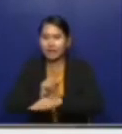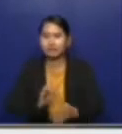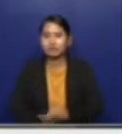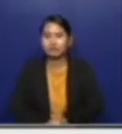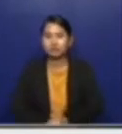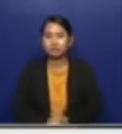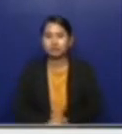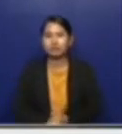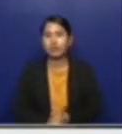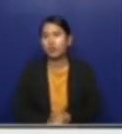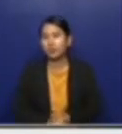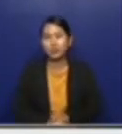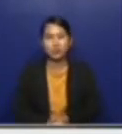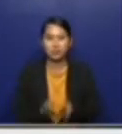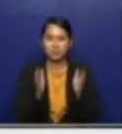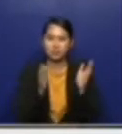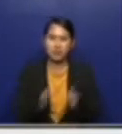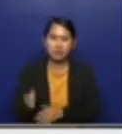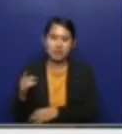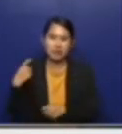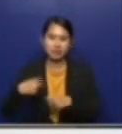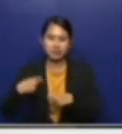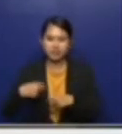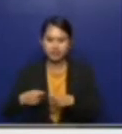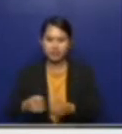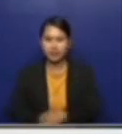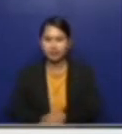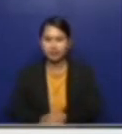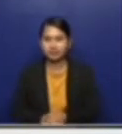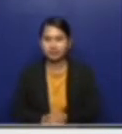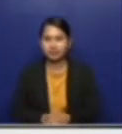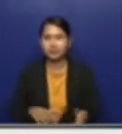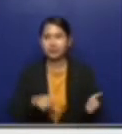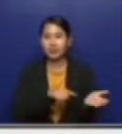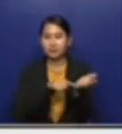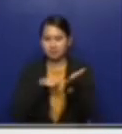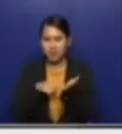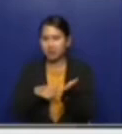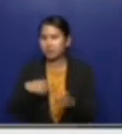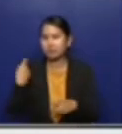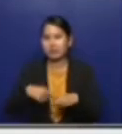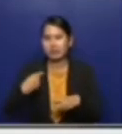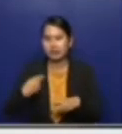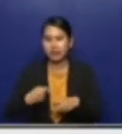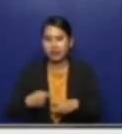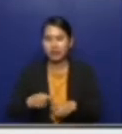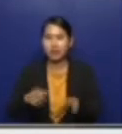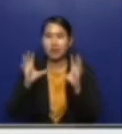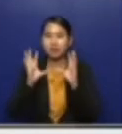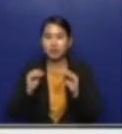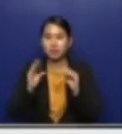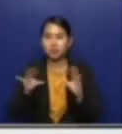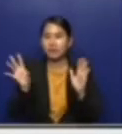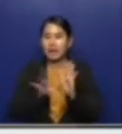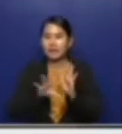มันดำเนินการยากขอข้อมูลเฉยๆยังไม่ได้เลยครับท่านประธานประชุมมา7ครั้งแล้ว